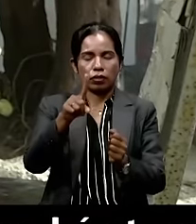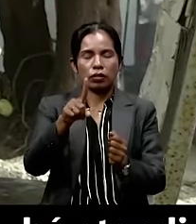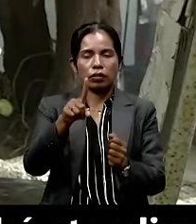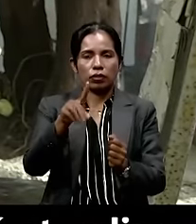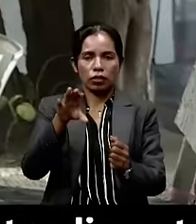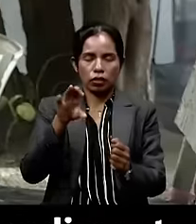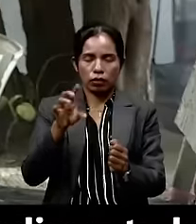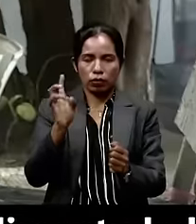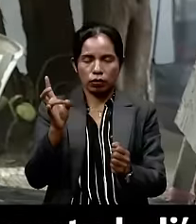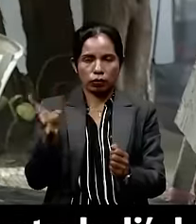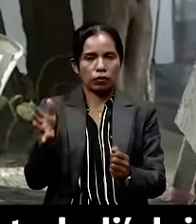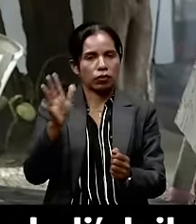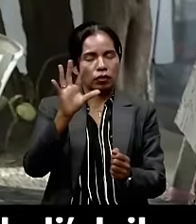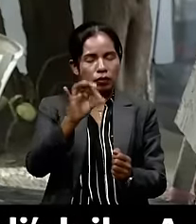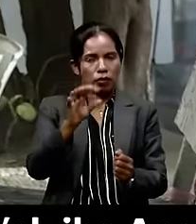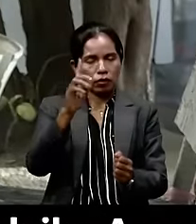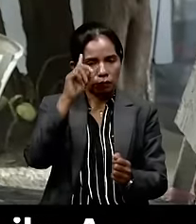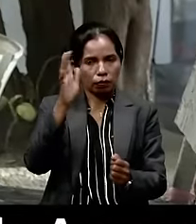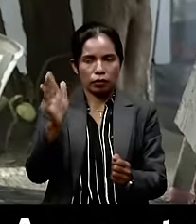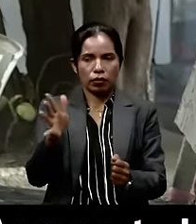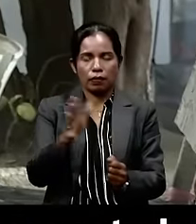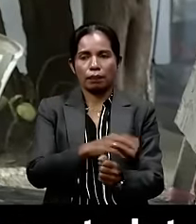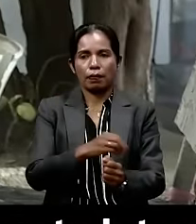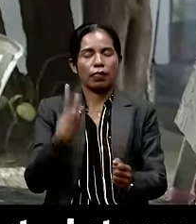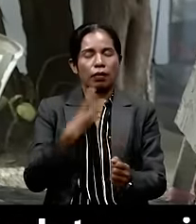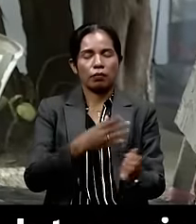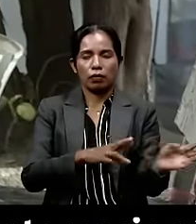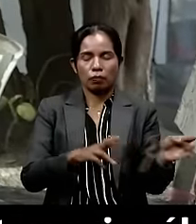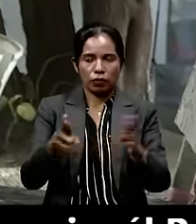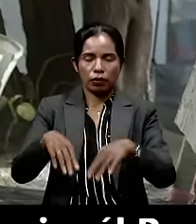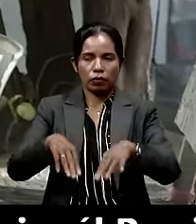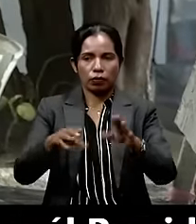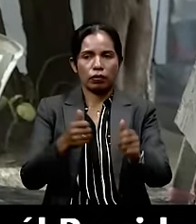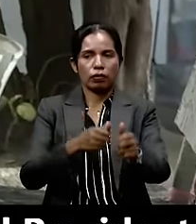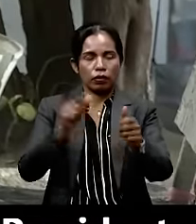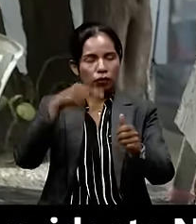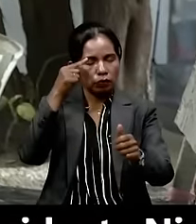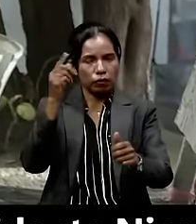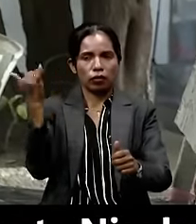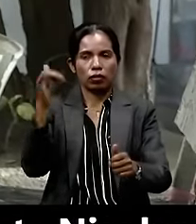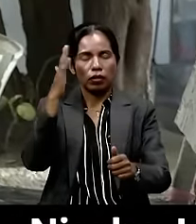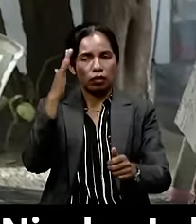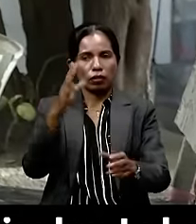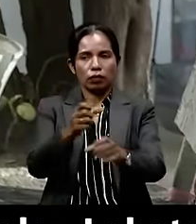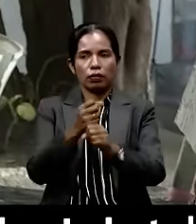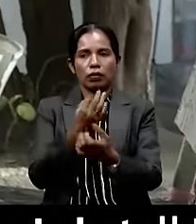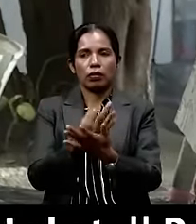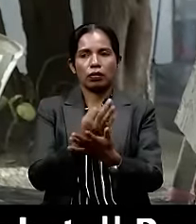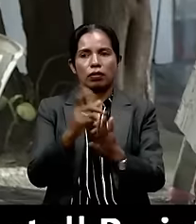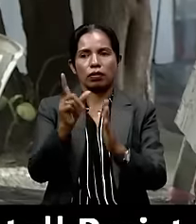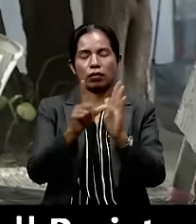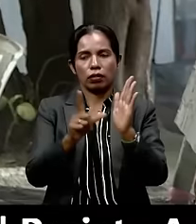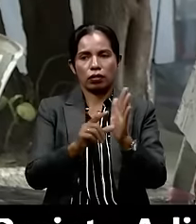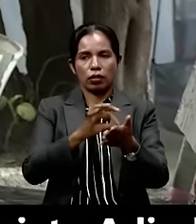179.4%. Ami pronto ato fang, mabian tuir be guverno sir na nueng, fotifale amni lista sir ne,